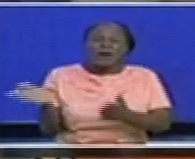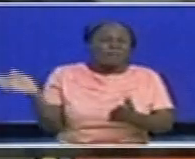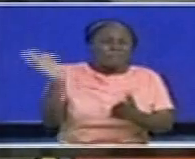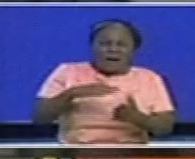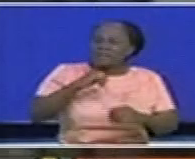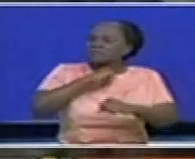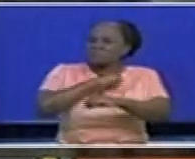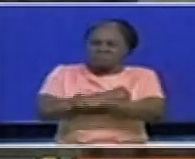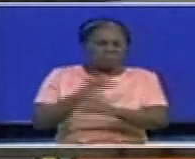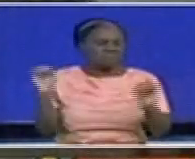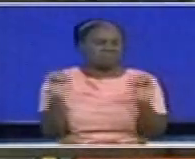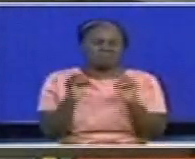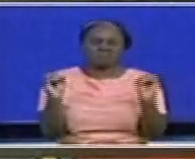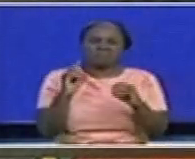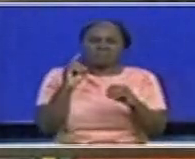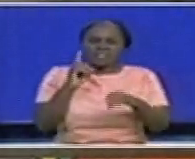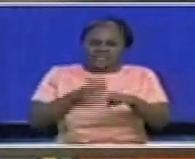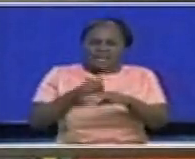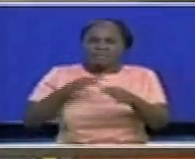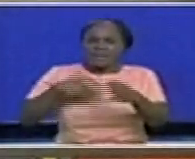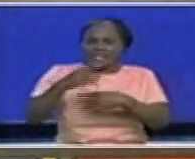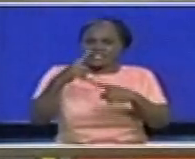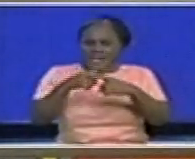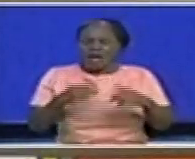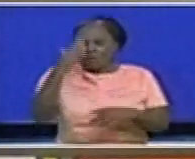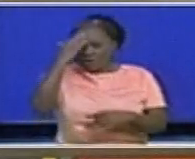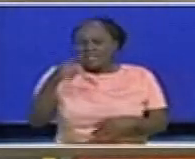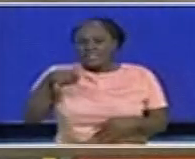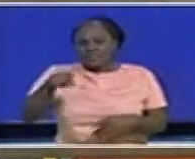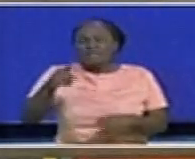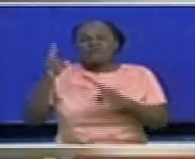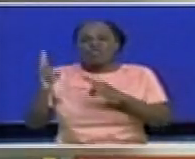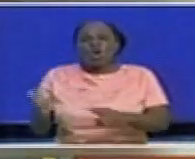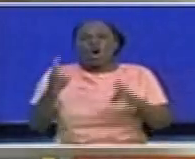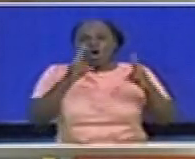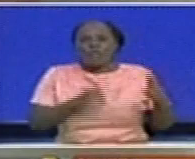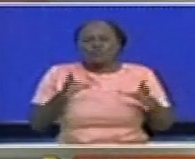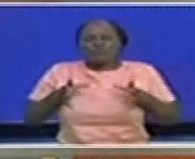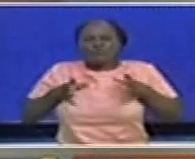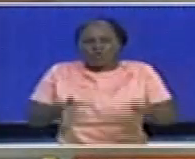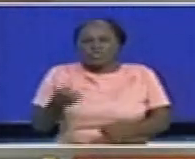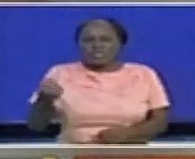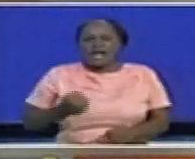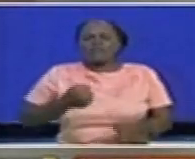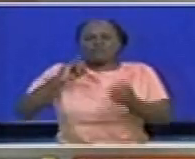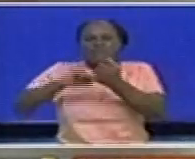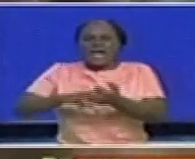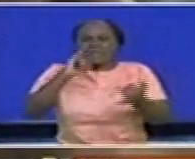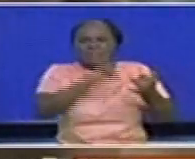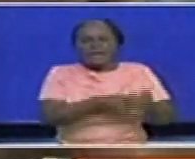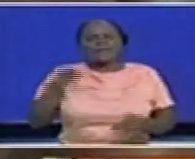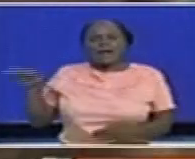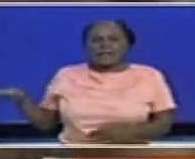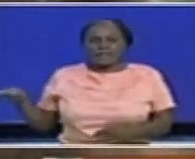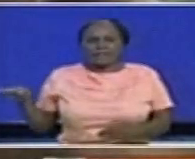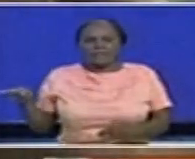watarudi kutoka kwa likizo ifikapo mwaka ujao, kwani imekuwa mtindo kuwalazimisha wasichana hao kuozua mapema.